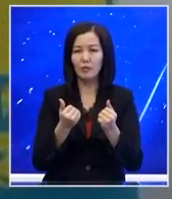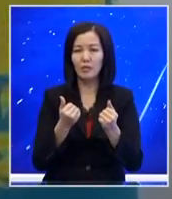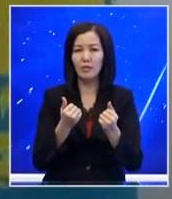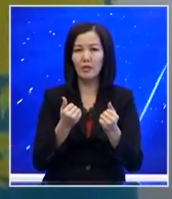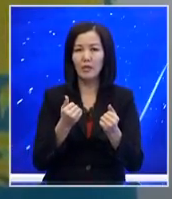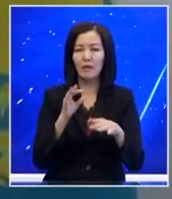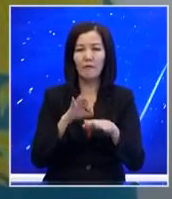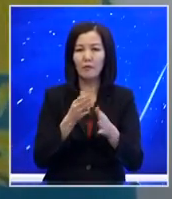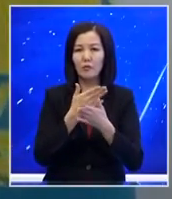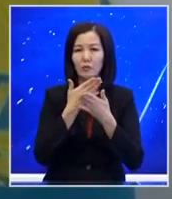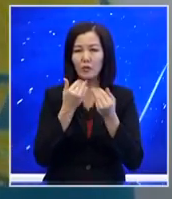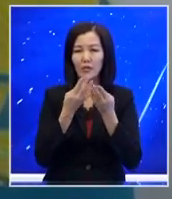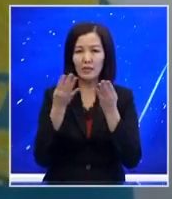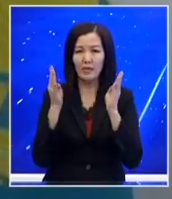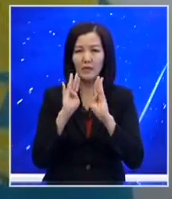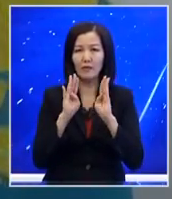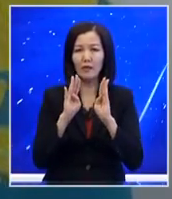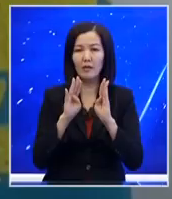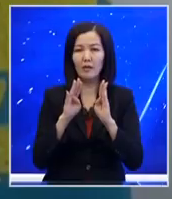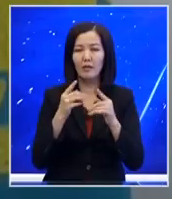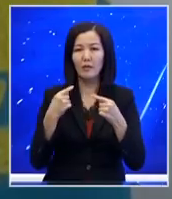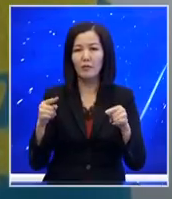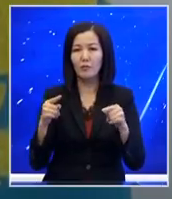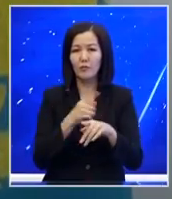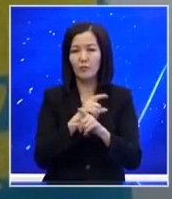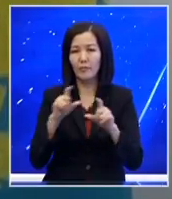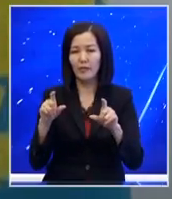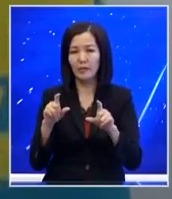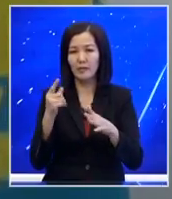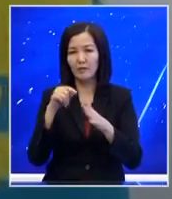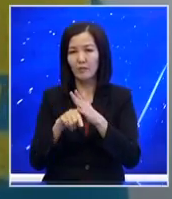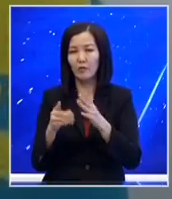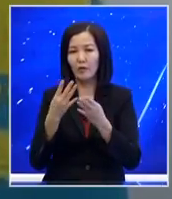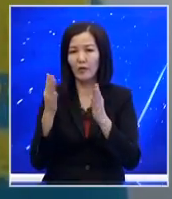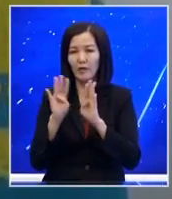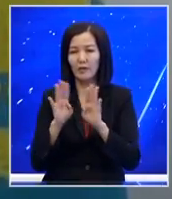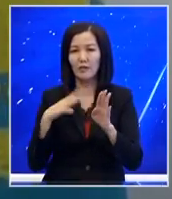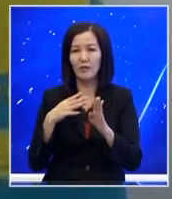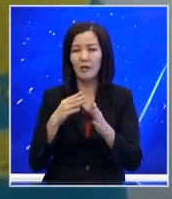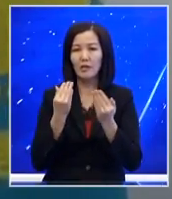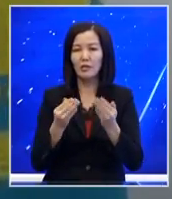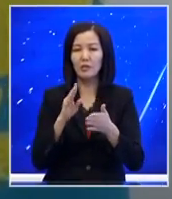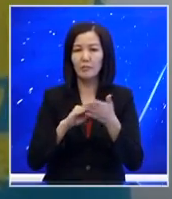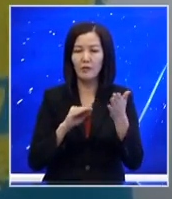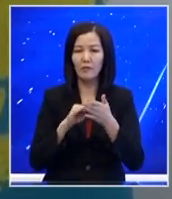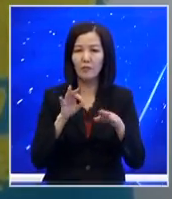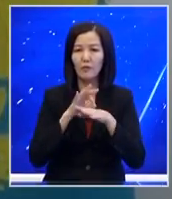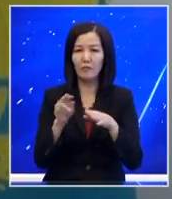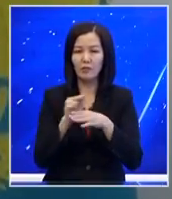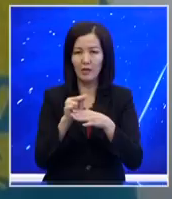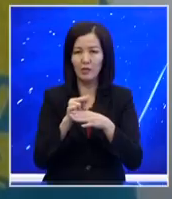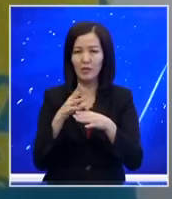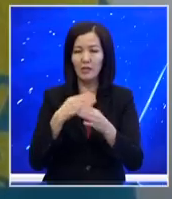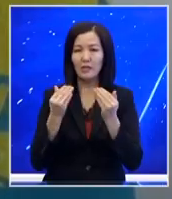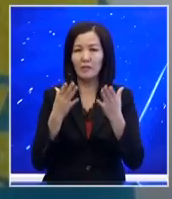результата она была изолирована в отдельный бокс инфекционного отделения. В соответствии с утвержденным протоколом проводится соответствующее лечение.